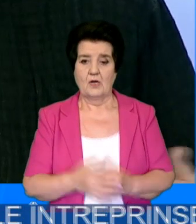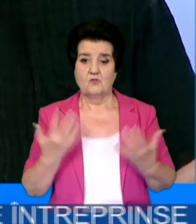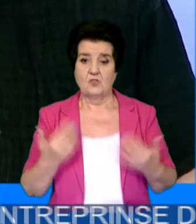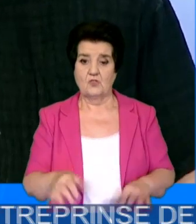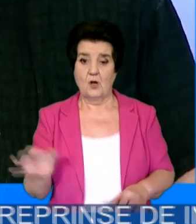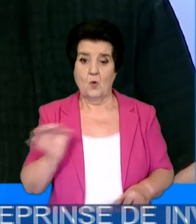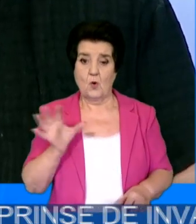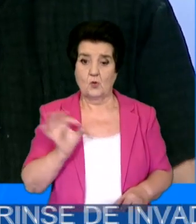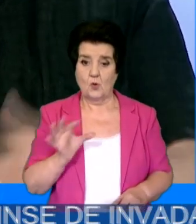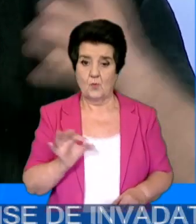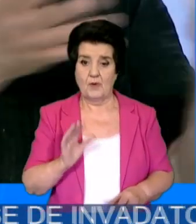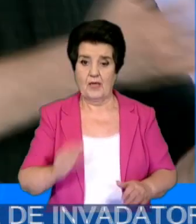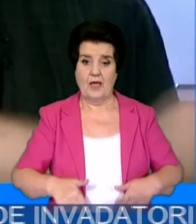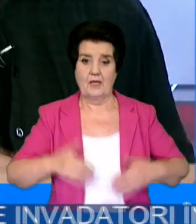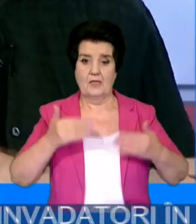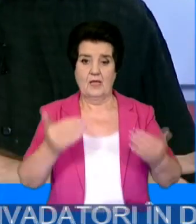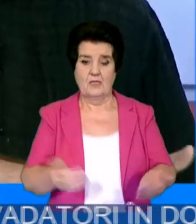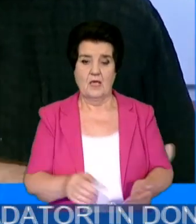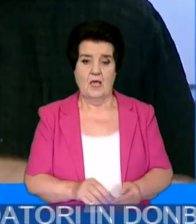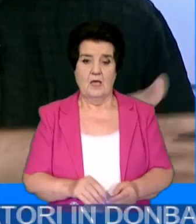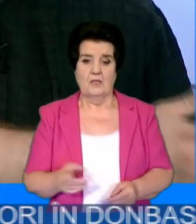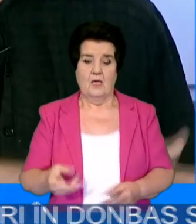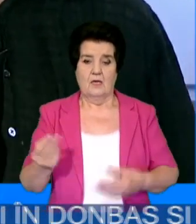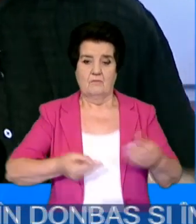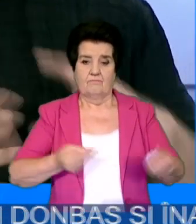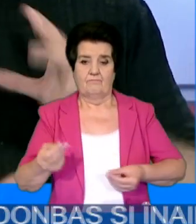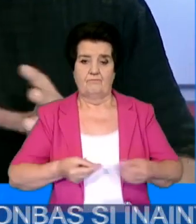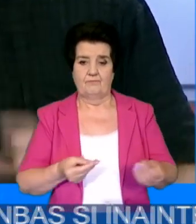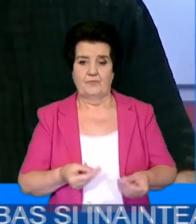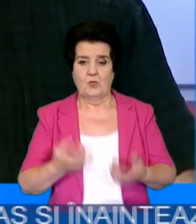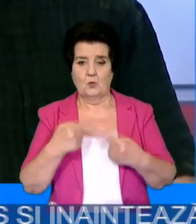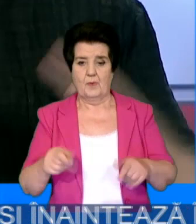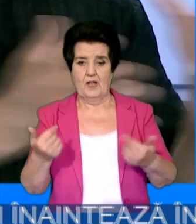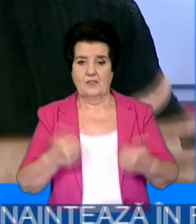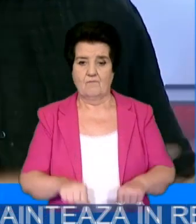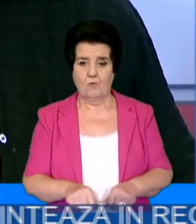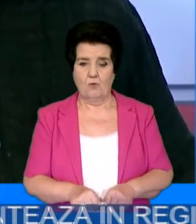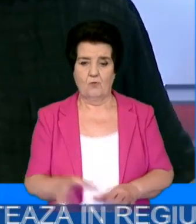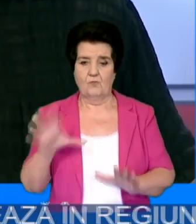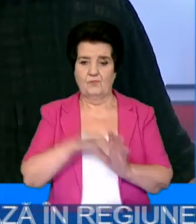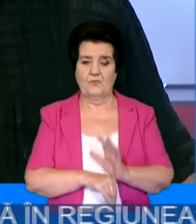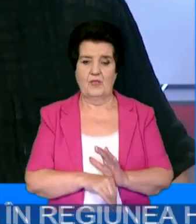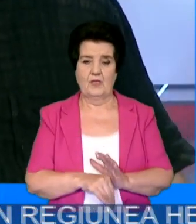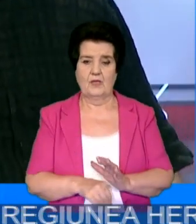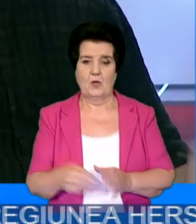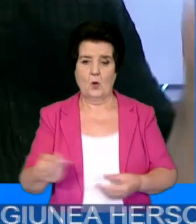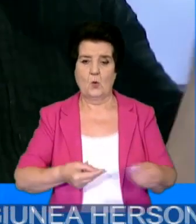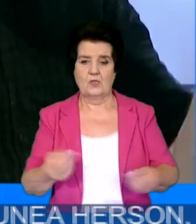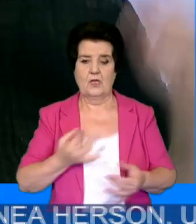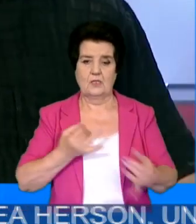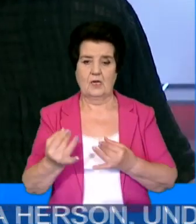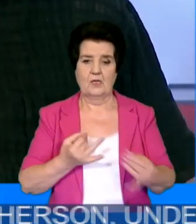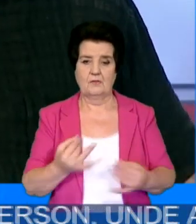în octombrie ea a trecut, a migrat în contractul cu, sub o altă formă, dar a migrat în contractul pe care l-a